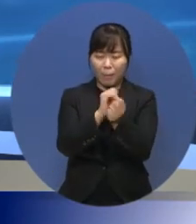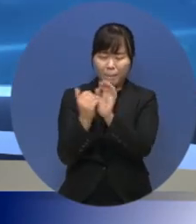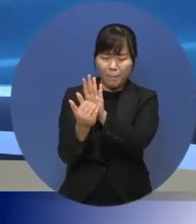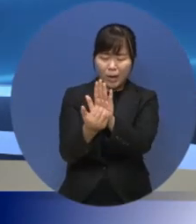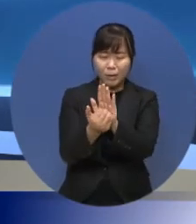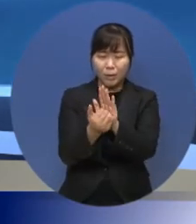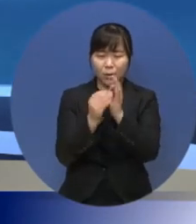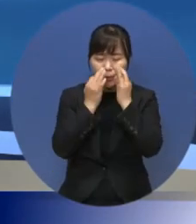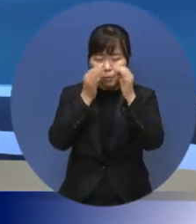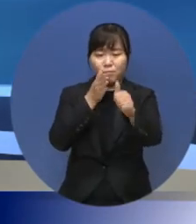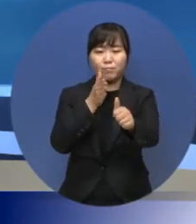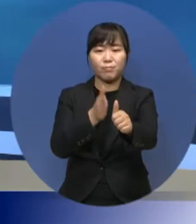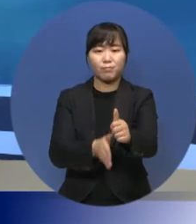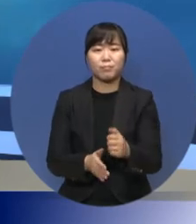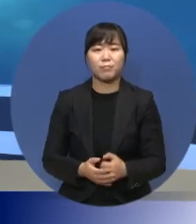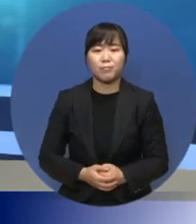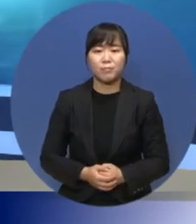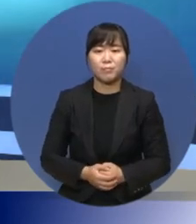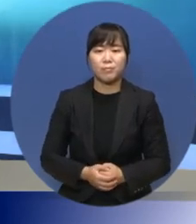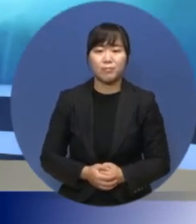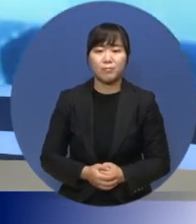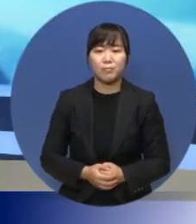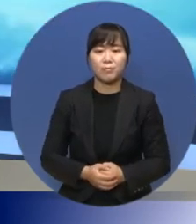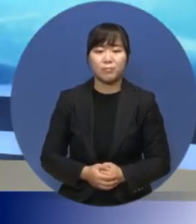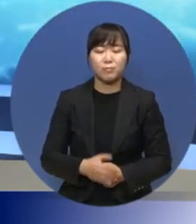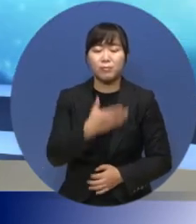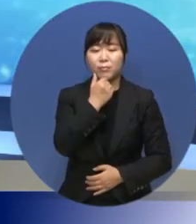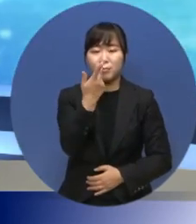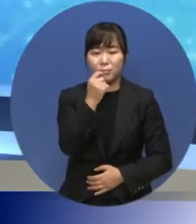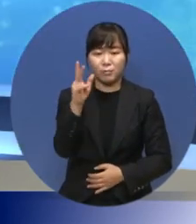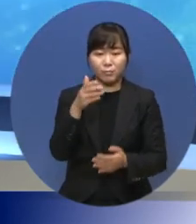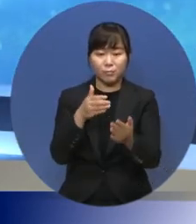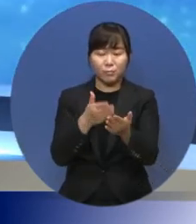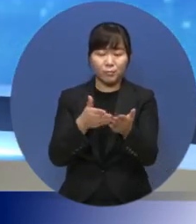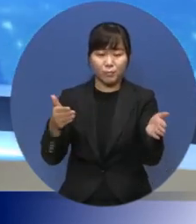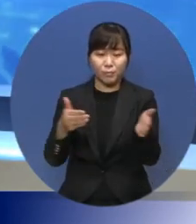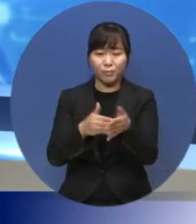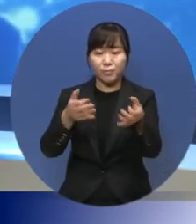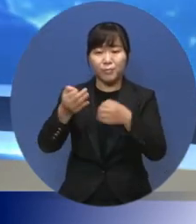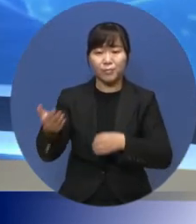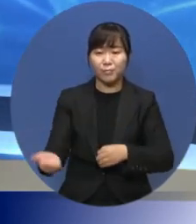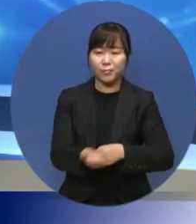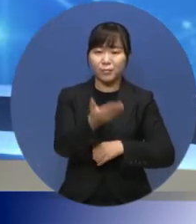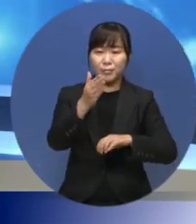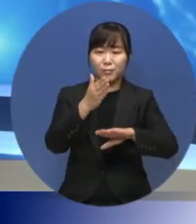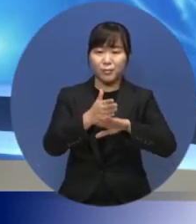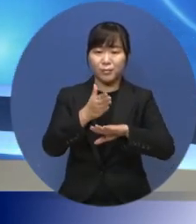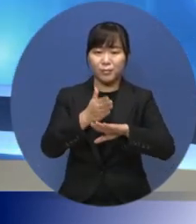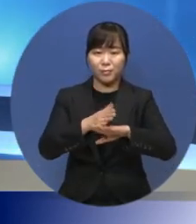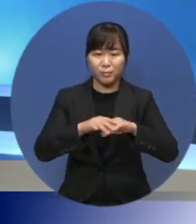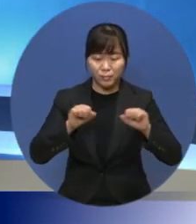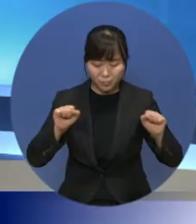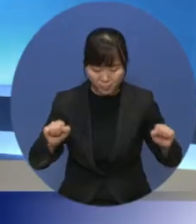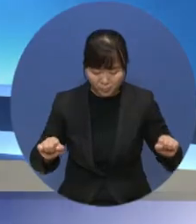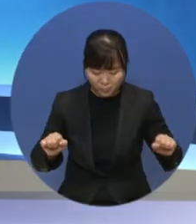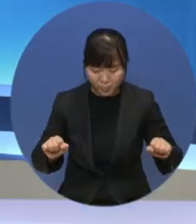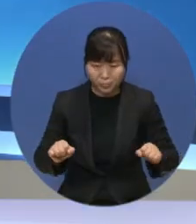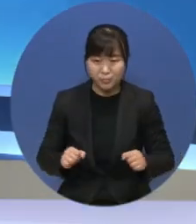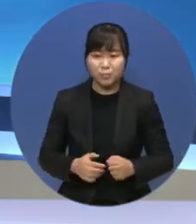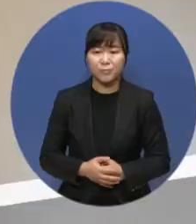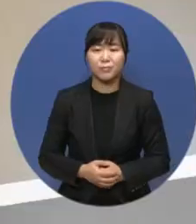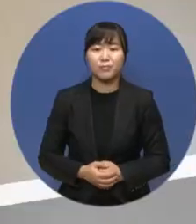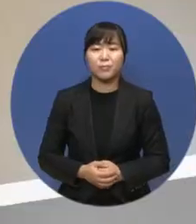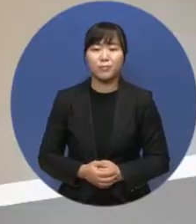예방에 힘써주시기를 당부드립니다. 이상 복지TV 뉴스를 마칩니다. 시청해주신 여러분 고맙습니다.